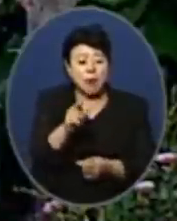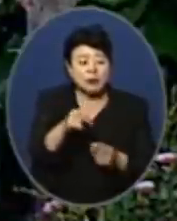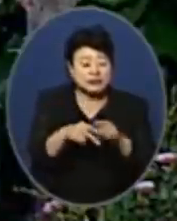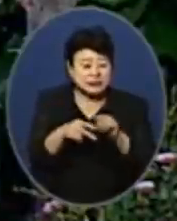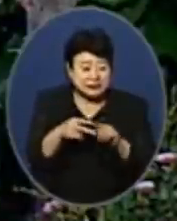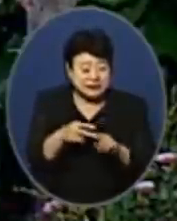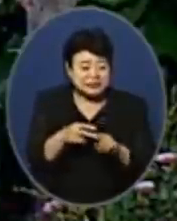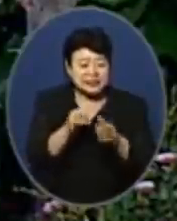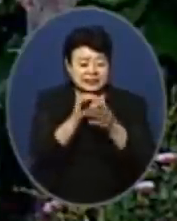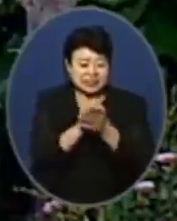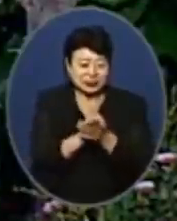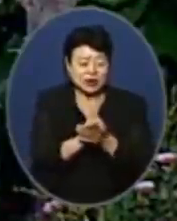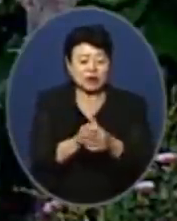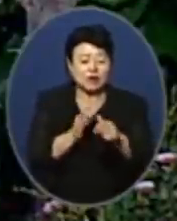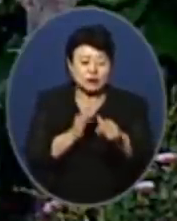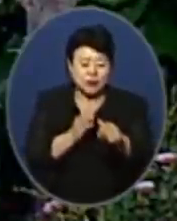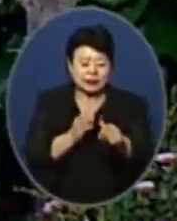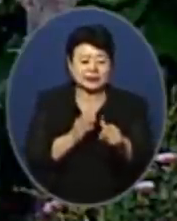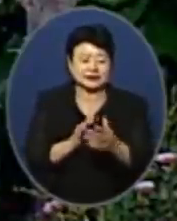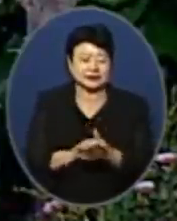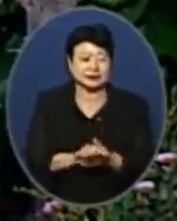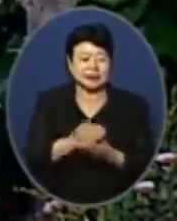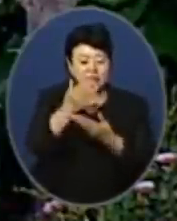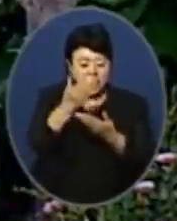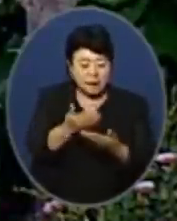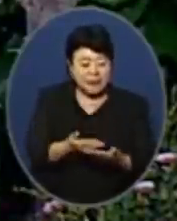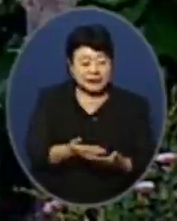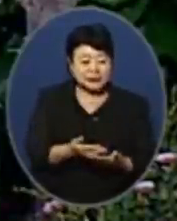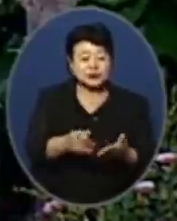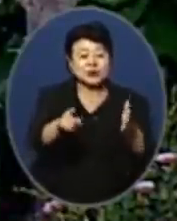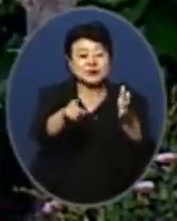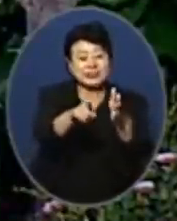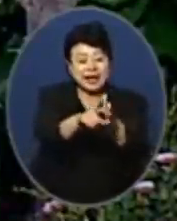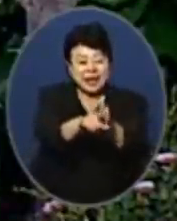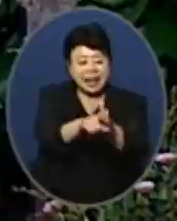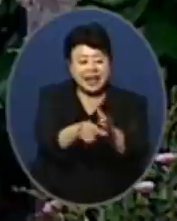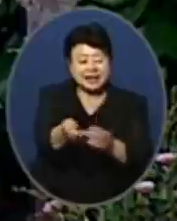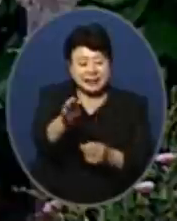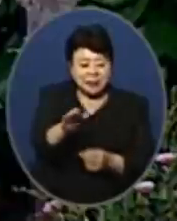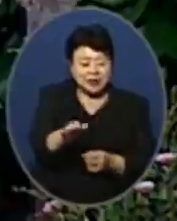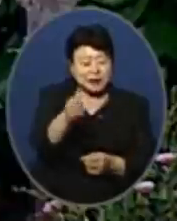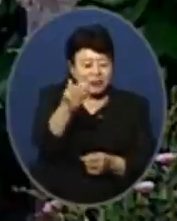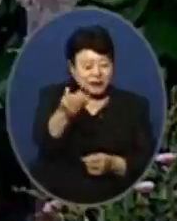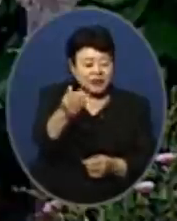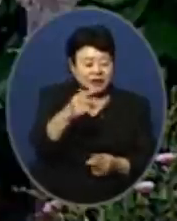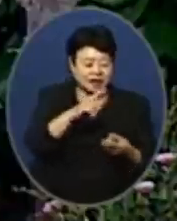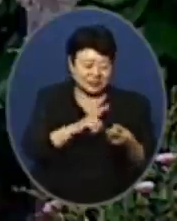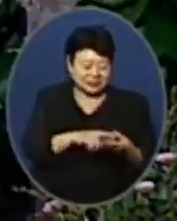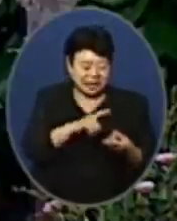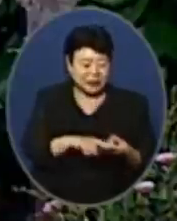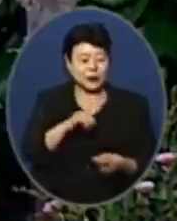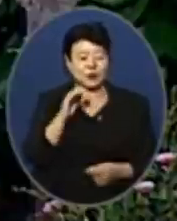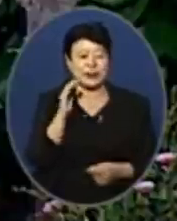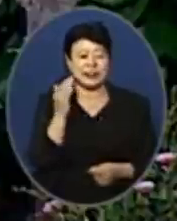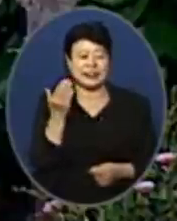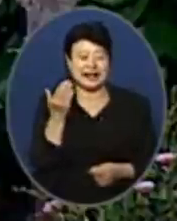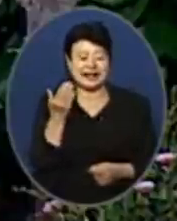무엇이든지 기도하고 구하는 것은 받은 줄로 믿으라, 그리하면 너에게 그대로